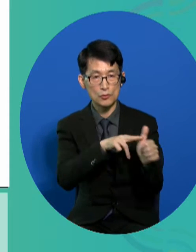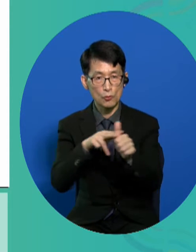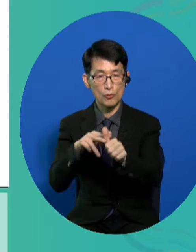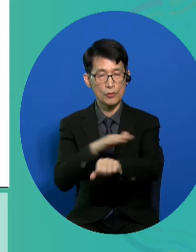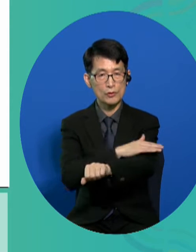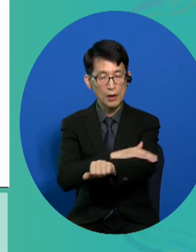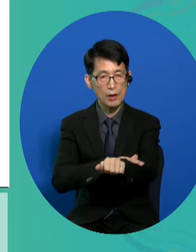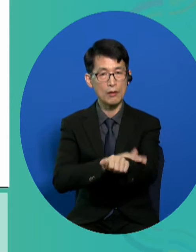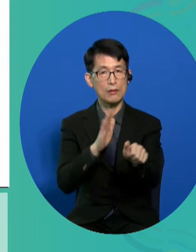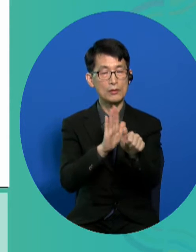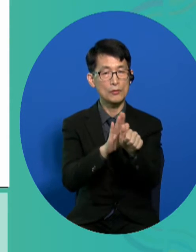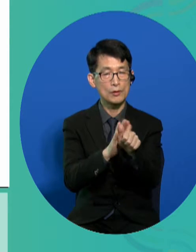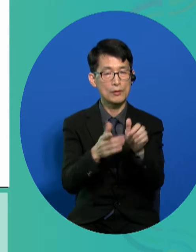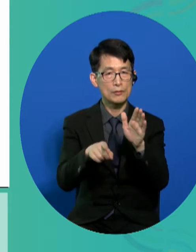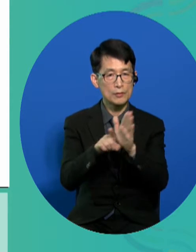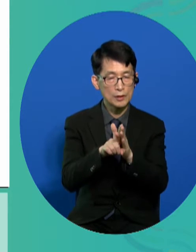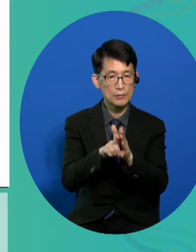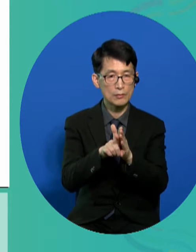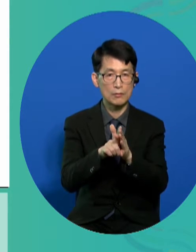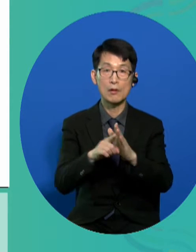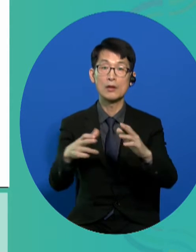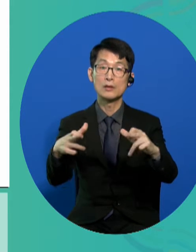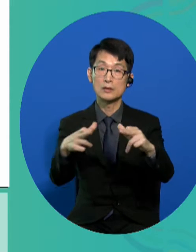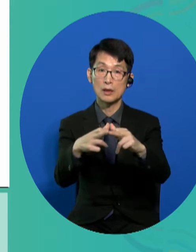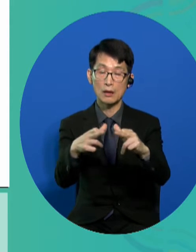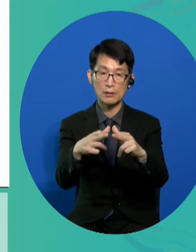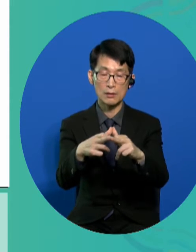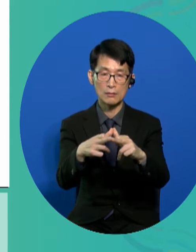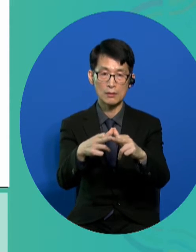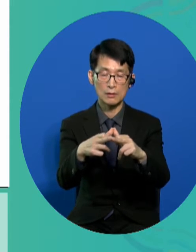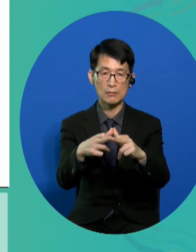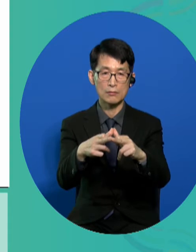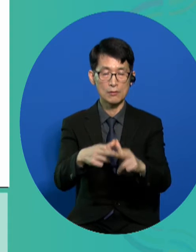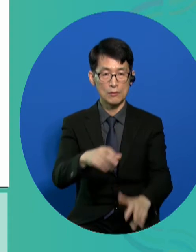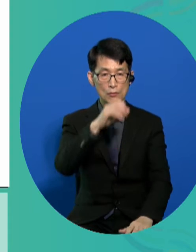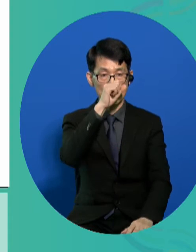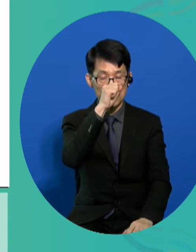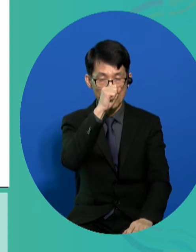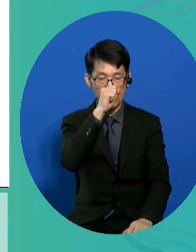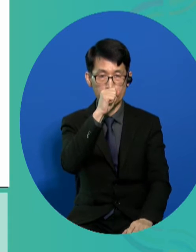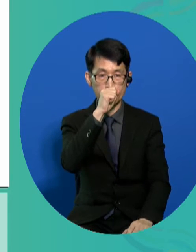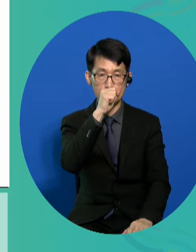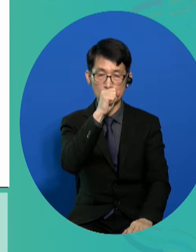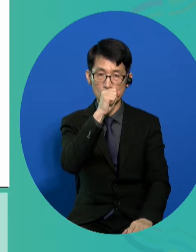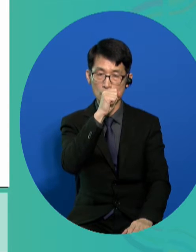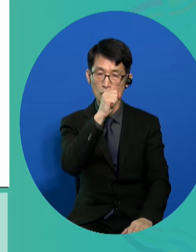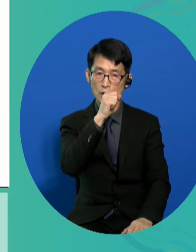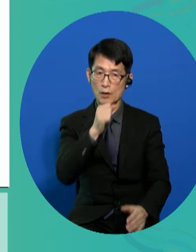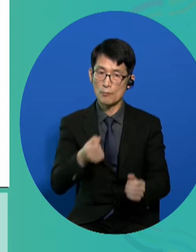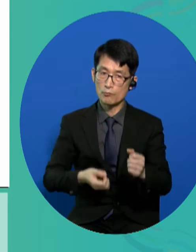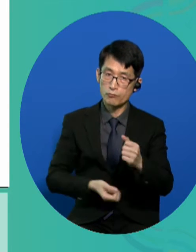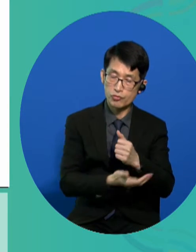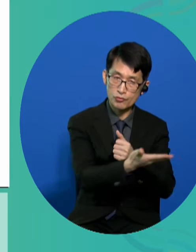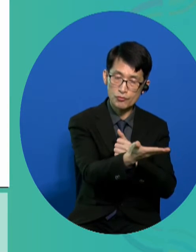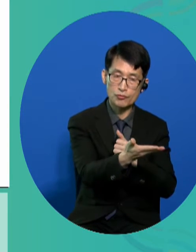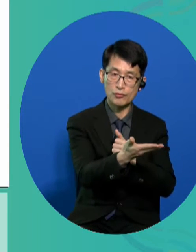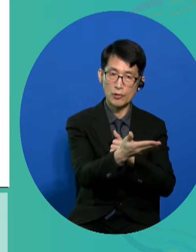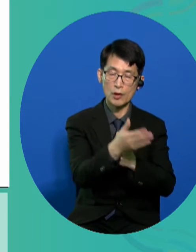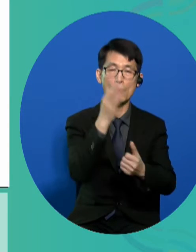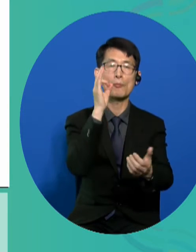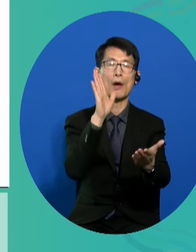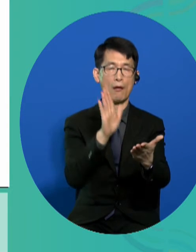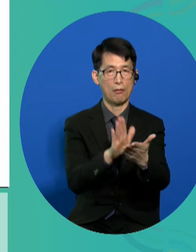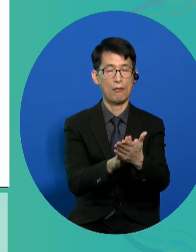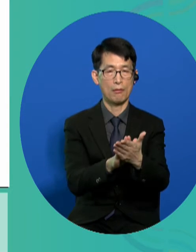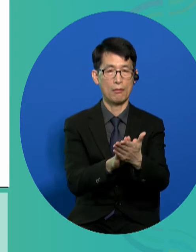이를 지정했을 때 장애인 포용에 매우 긍정적인 영향을 미치는 것을 우리가 봐왔기 때문입니다. 사실